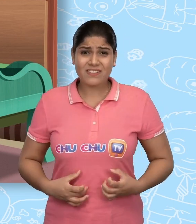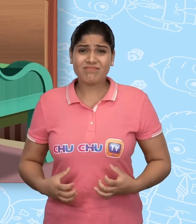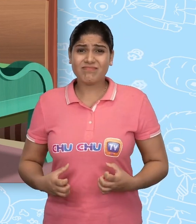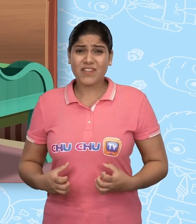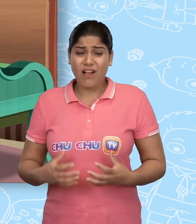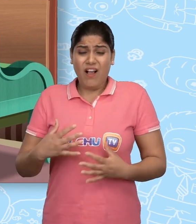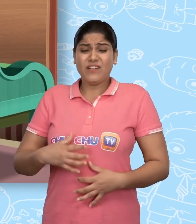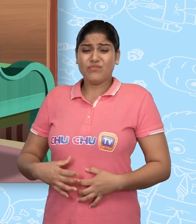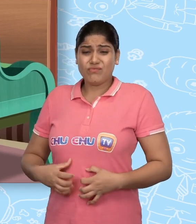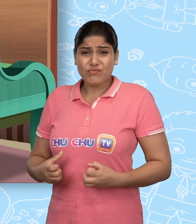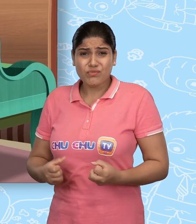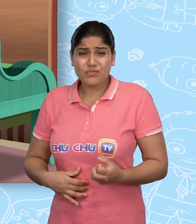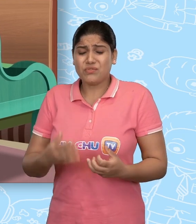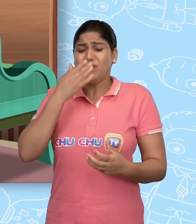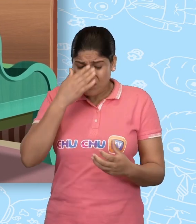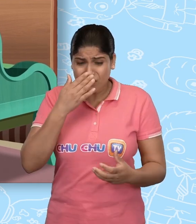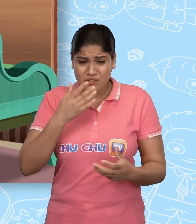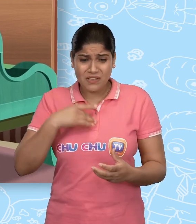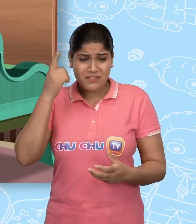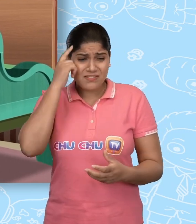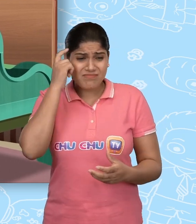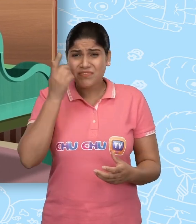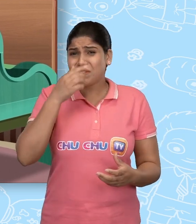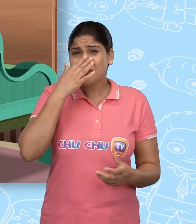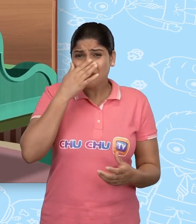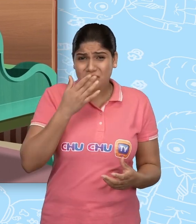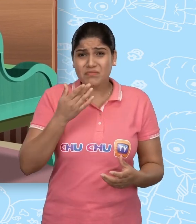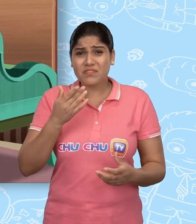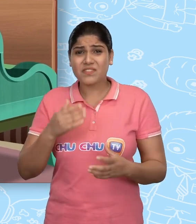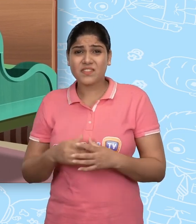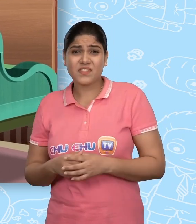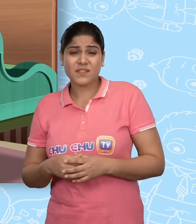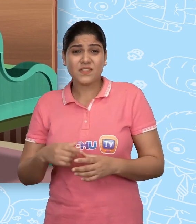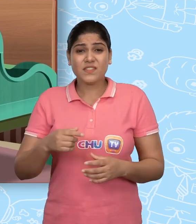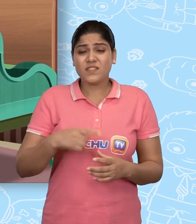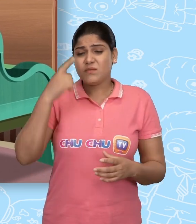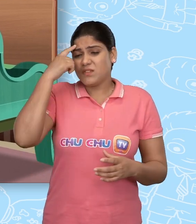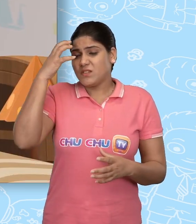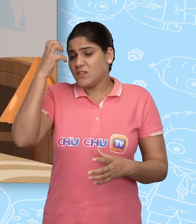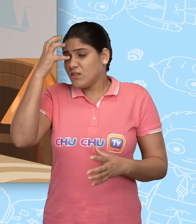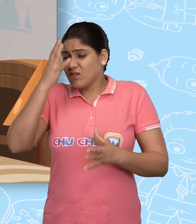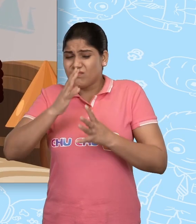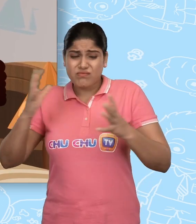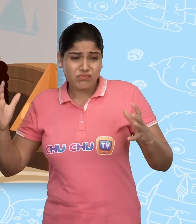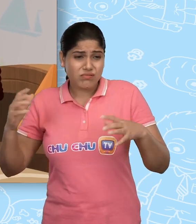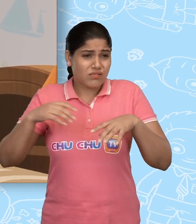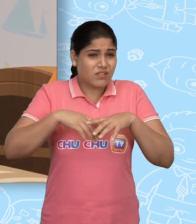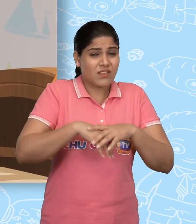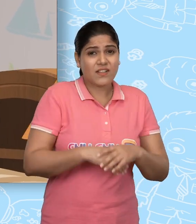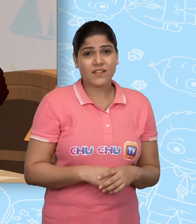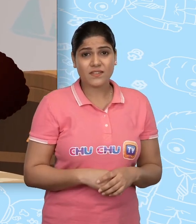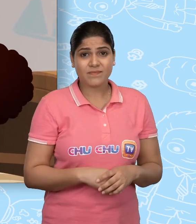मेरे पेट में दर्द हो रहा है। अच्छा, लगता है मुझे जुकाम हो गया है। मेरे सिर में भी